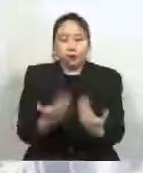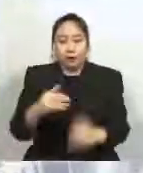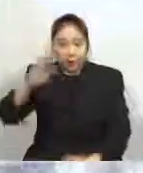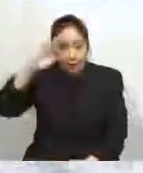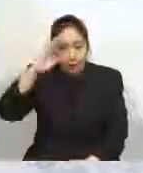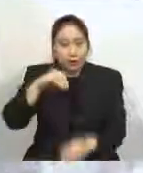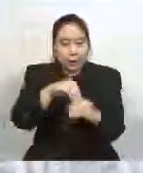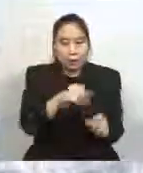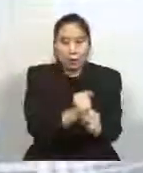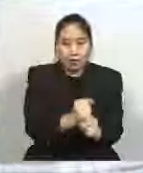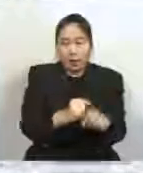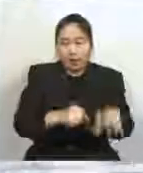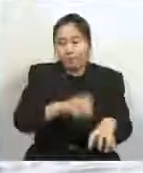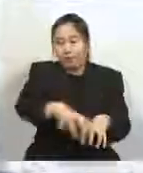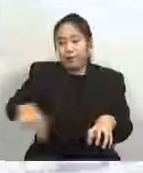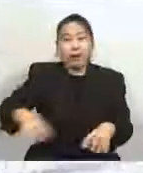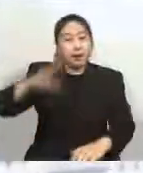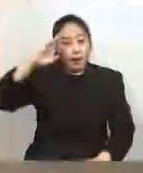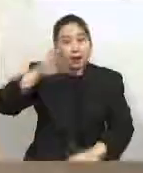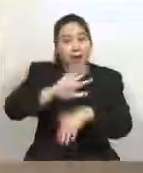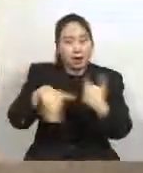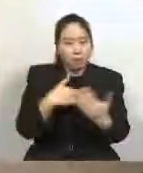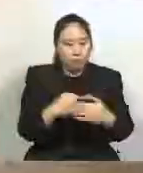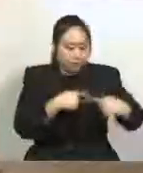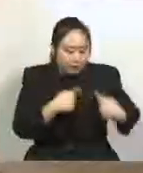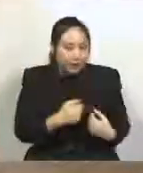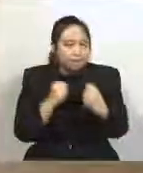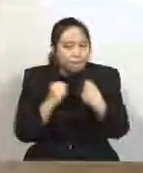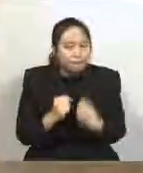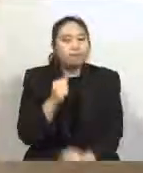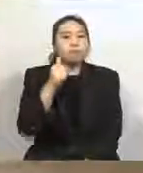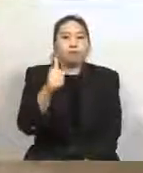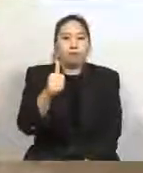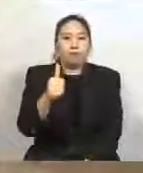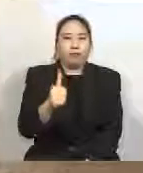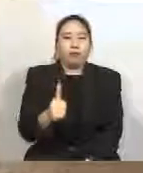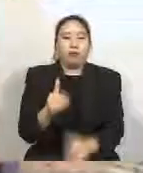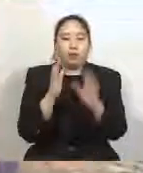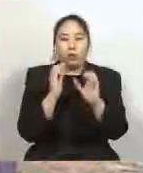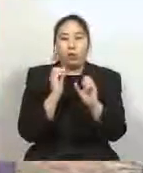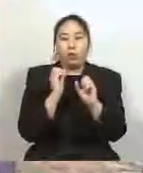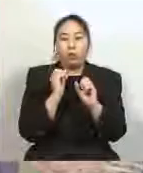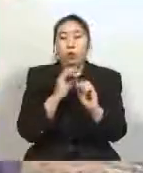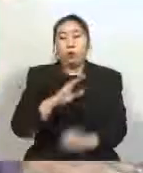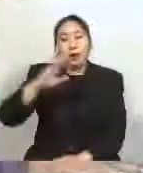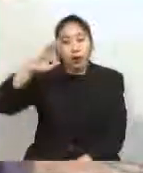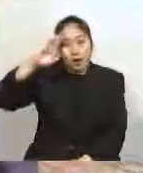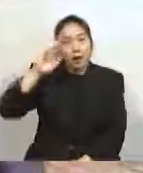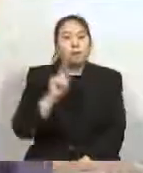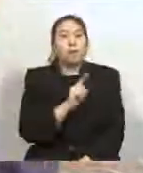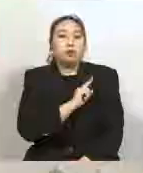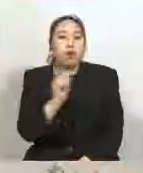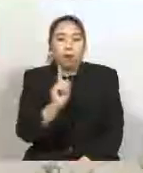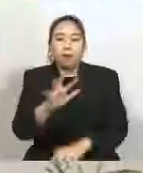ข้าไปประจำการอยู่ในพื้นที่ทุกนายยังคงมีขวัญและกำลังใจที่ดีนะคะซึ่งหน้าที่ของทหารก็คือการช่